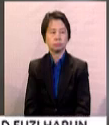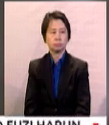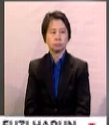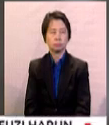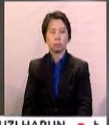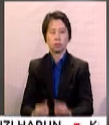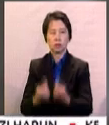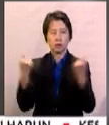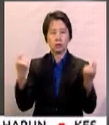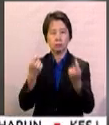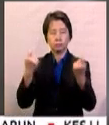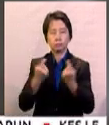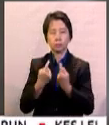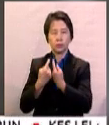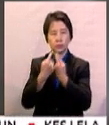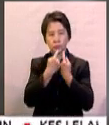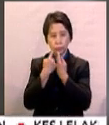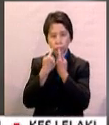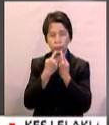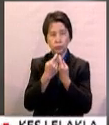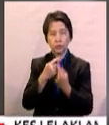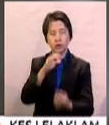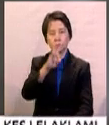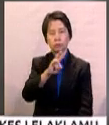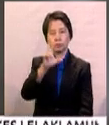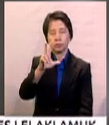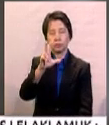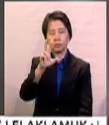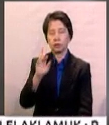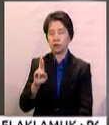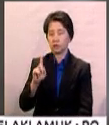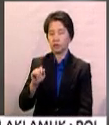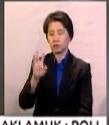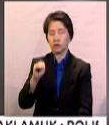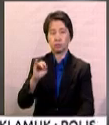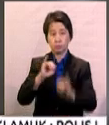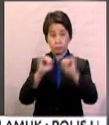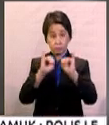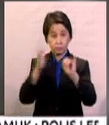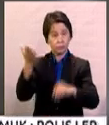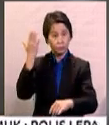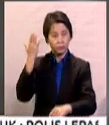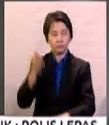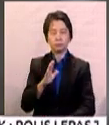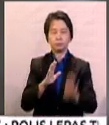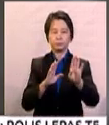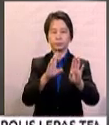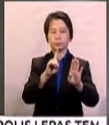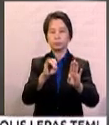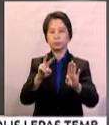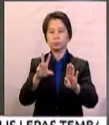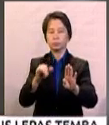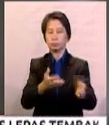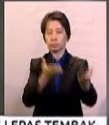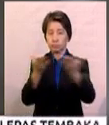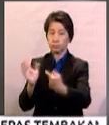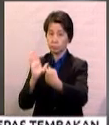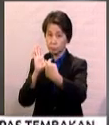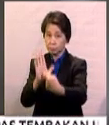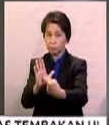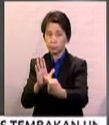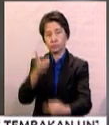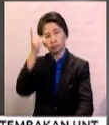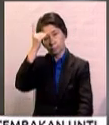Sebenar sambutan ulang tahun ke-73 Radio Televisyen Malaysia Isnin lalu, Bidiva telah membawakan kepada anda